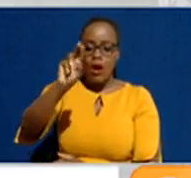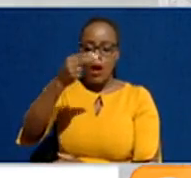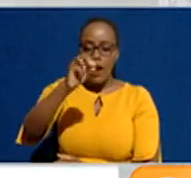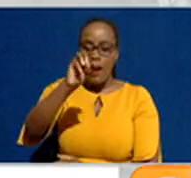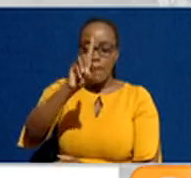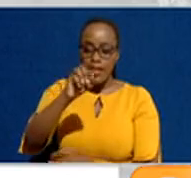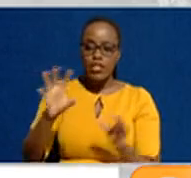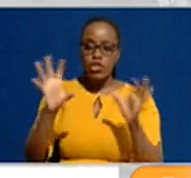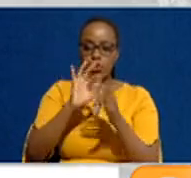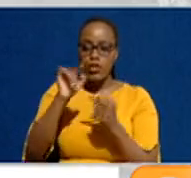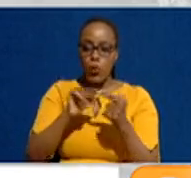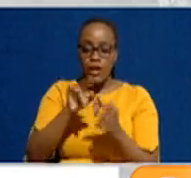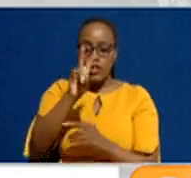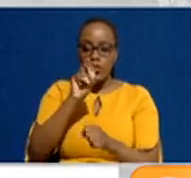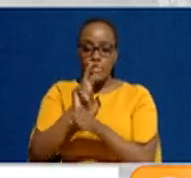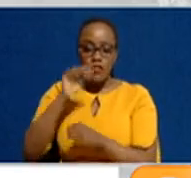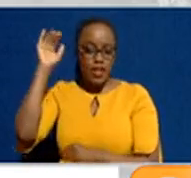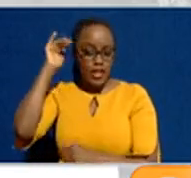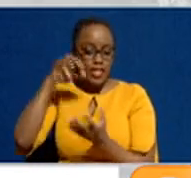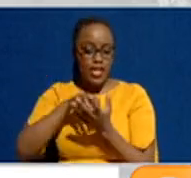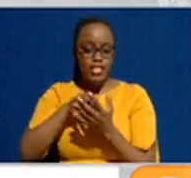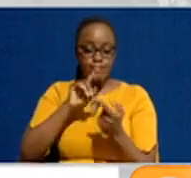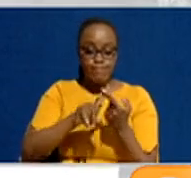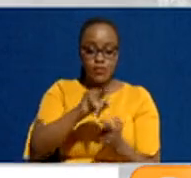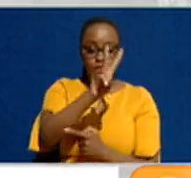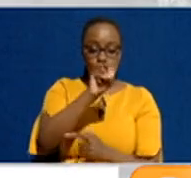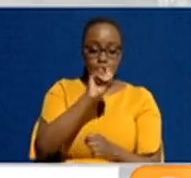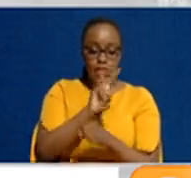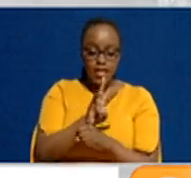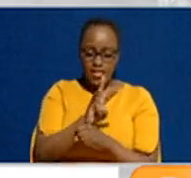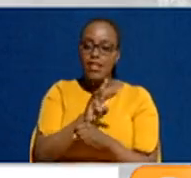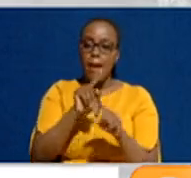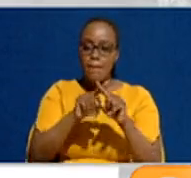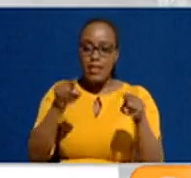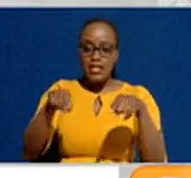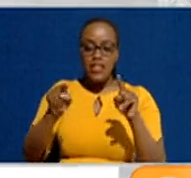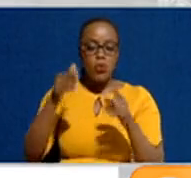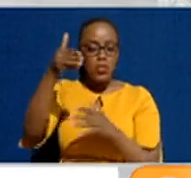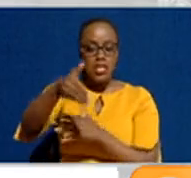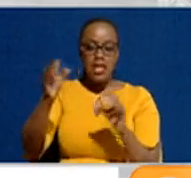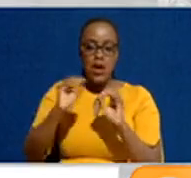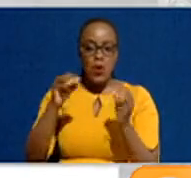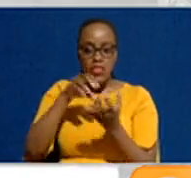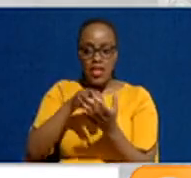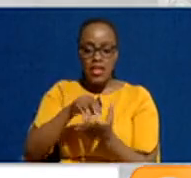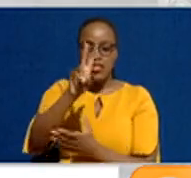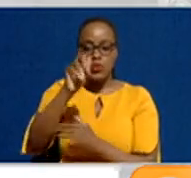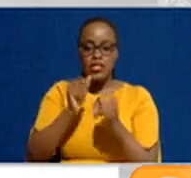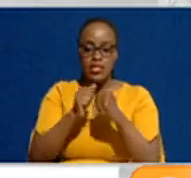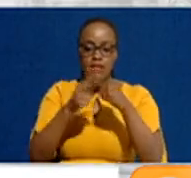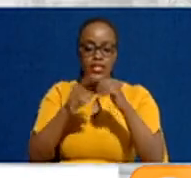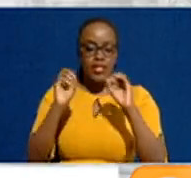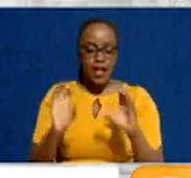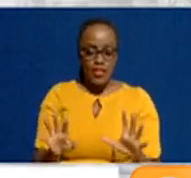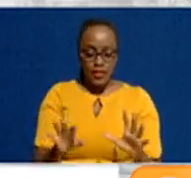hii mwaka 2012, alisikiza kesi ya mwaka 2013 ila hakuwepo katika kesi ya mwaka